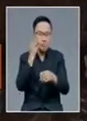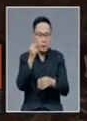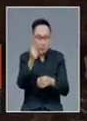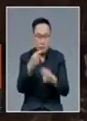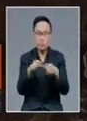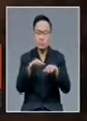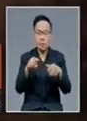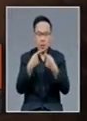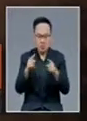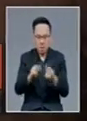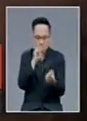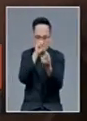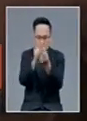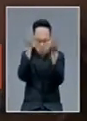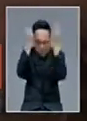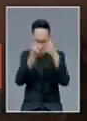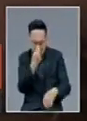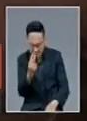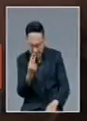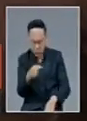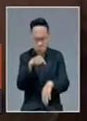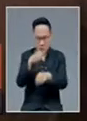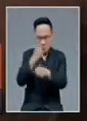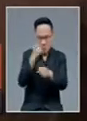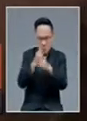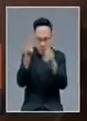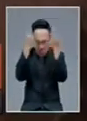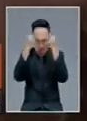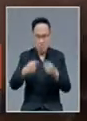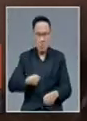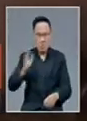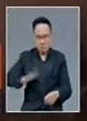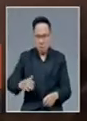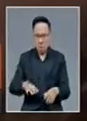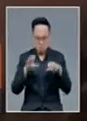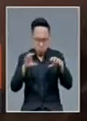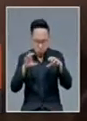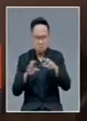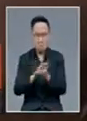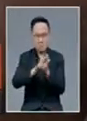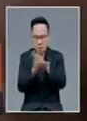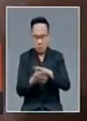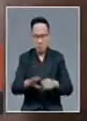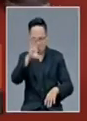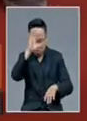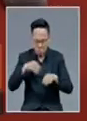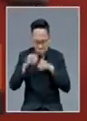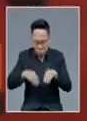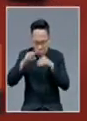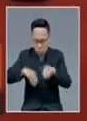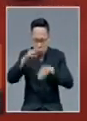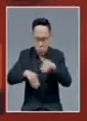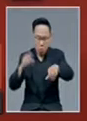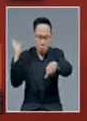านก็ดูเชื่องๆแต่ถ้าหากว่าถึงเวลาต้องออกล่าเมื่อไหร่เนี่ยเขาจะโชว์พลังของความแข็งแกร่งแล้วก็สามารถวิ่งได้อย่างรวด